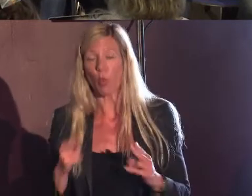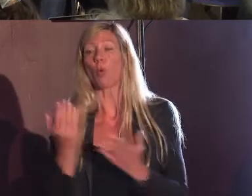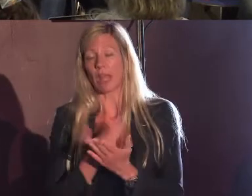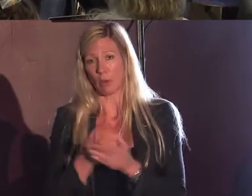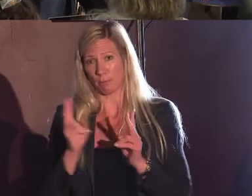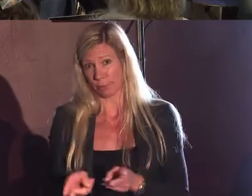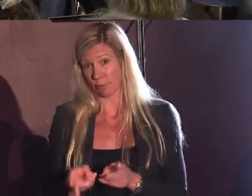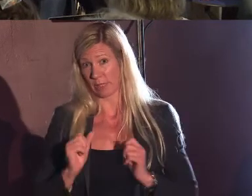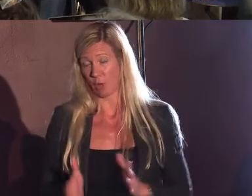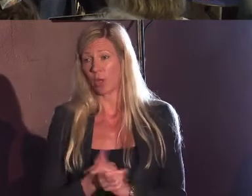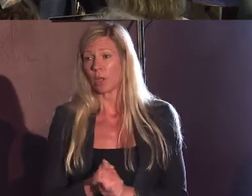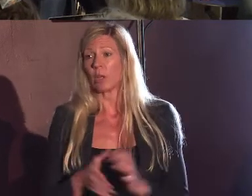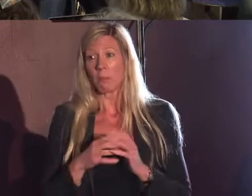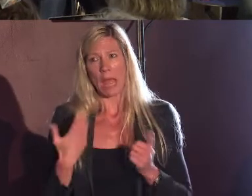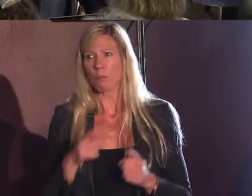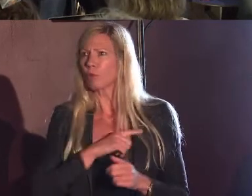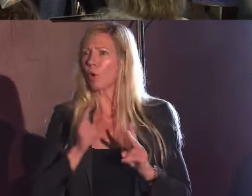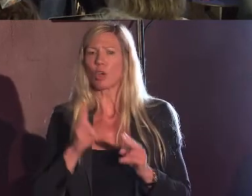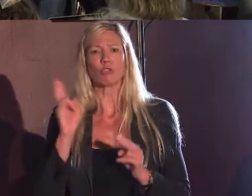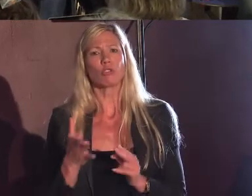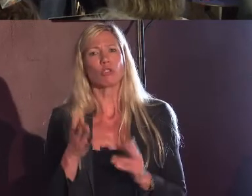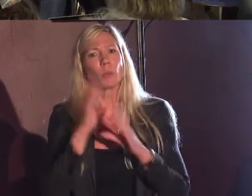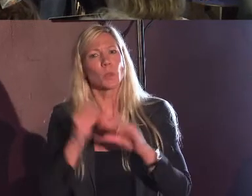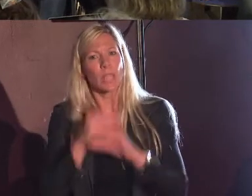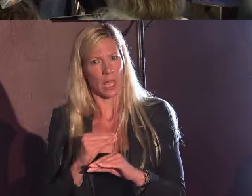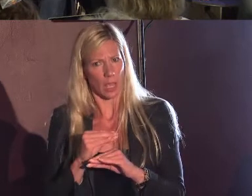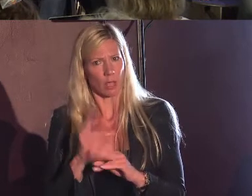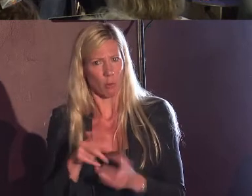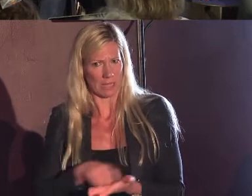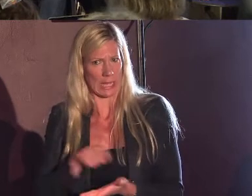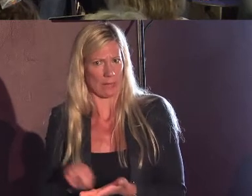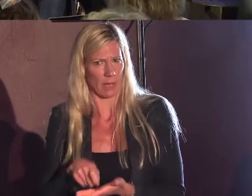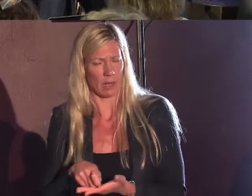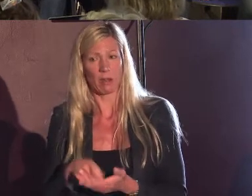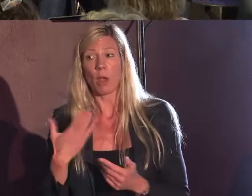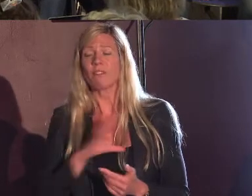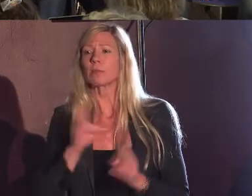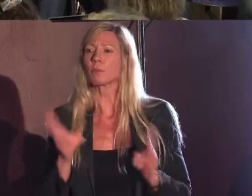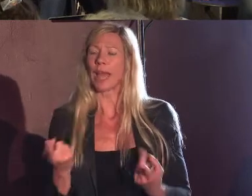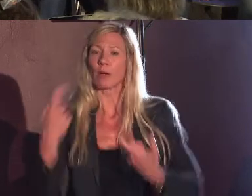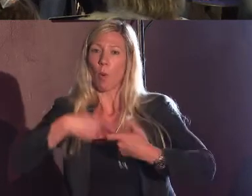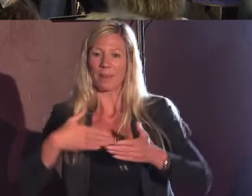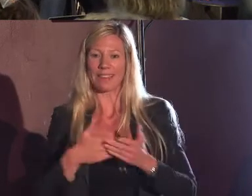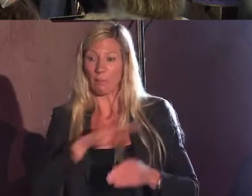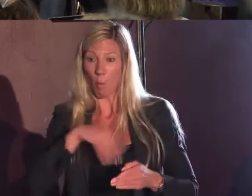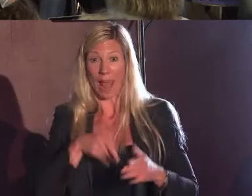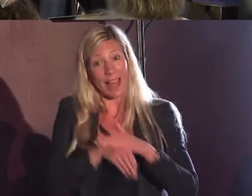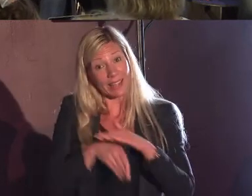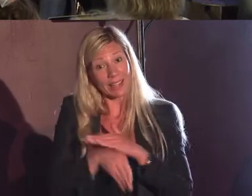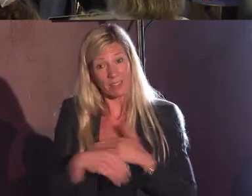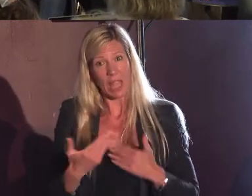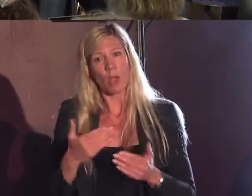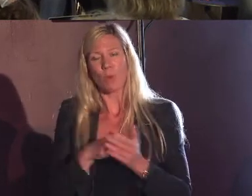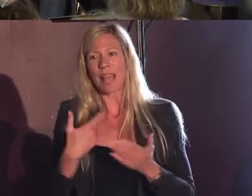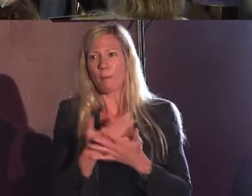naturligtvis. Det är väldigt mycket ny musik som blir skriven. Det finns också en koppling till våra arkiv, för att det är väldigt många